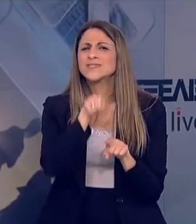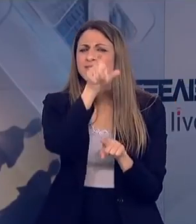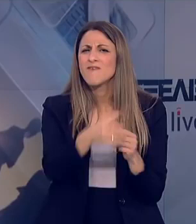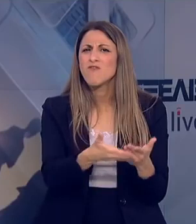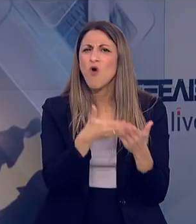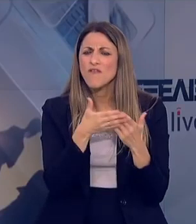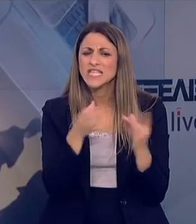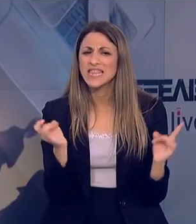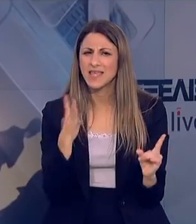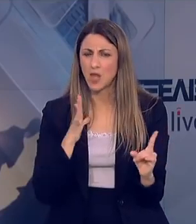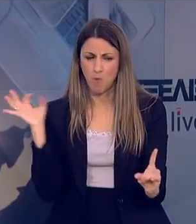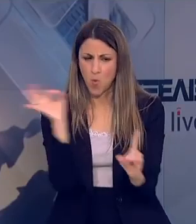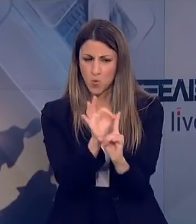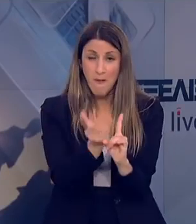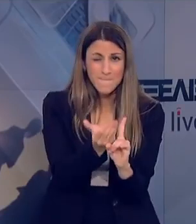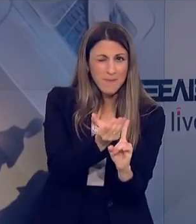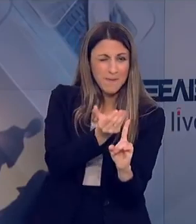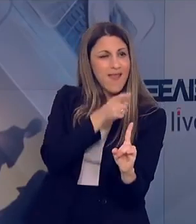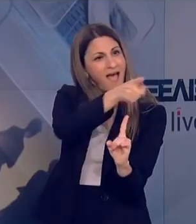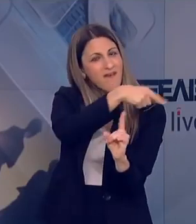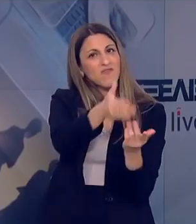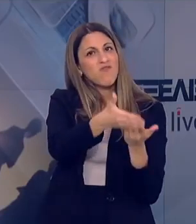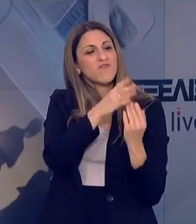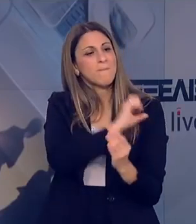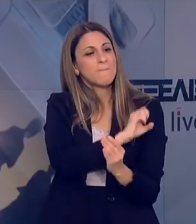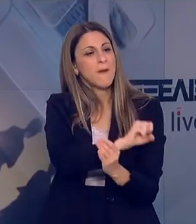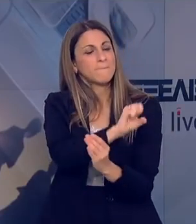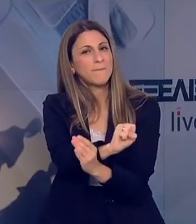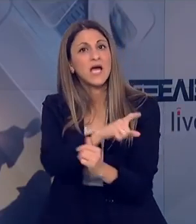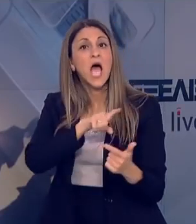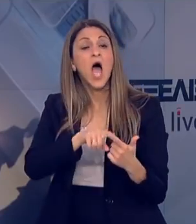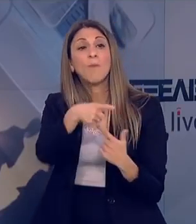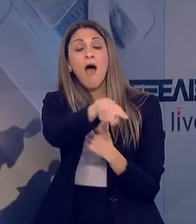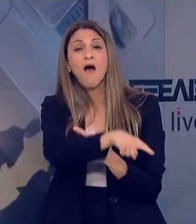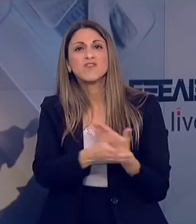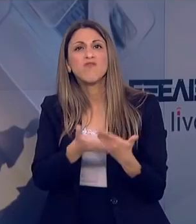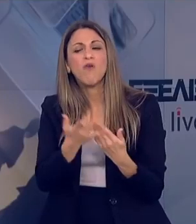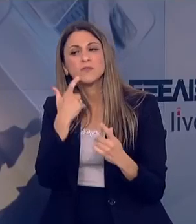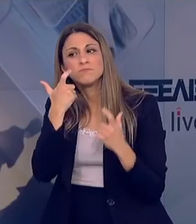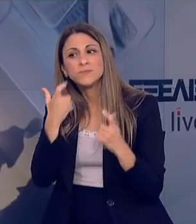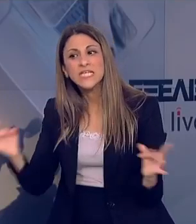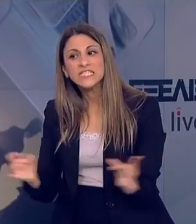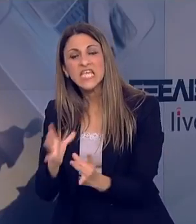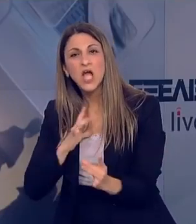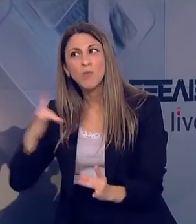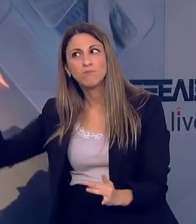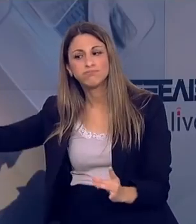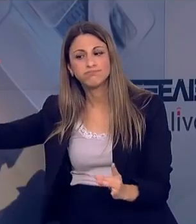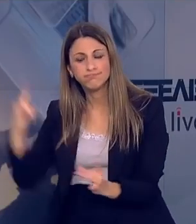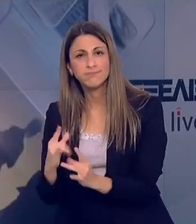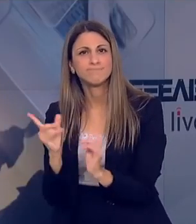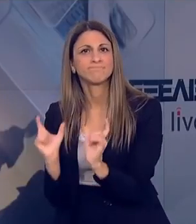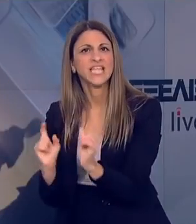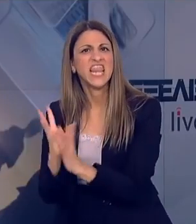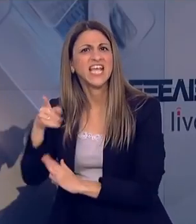επαφών, επιβεβαιωμένων κρουσμάτων, όσο και επιτήρηση της καραντίνας, της απομόνωσης κατοίκων όσων ήρθαν από το εξωτερικό. Το πυροσβεστικό μας